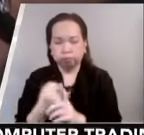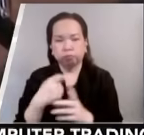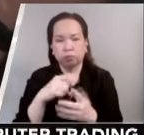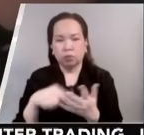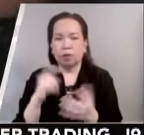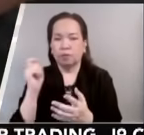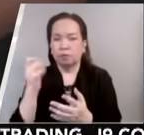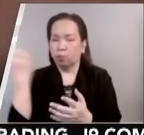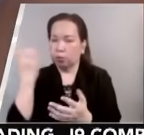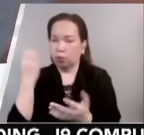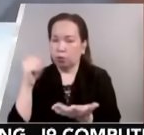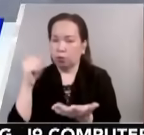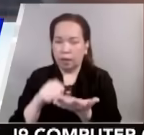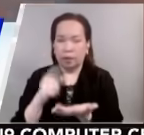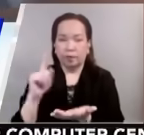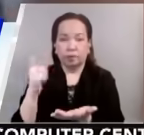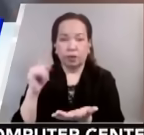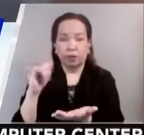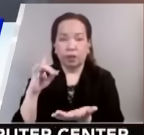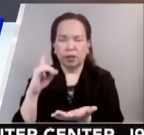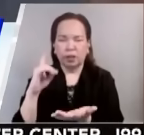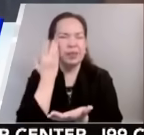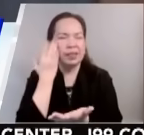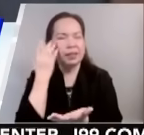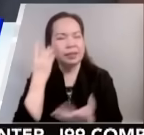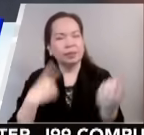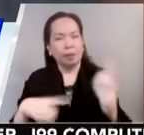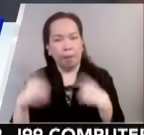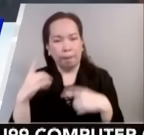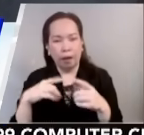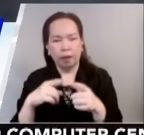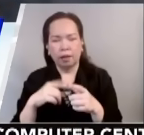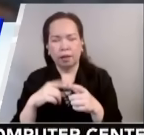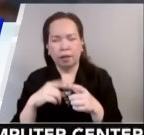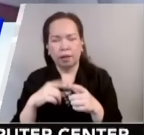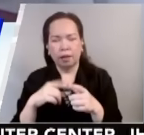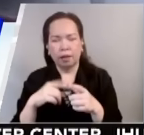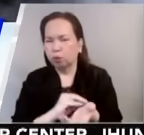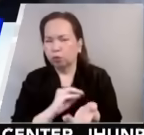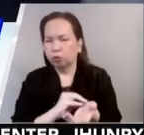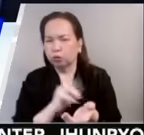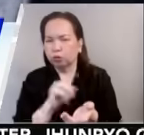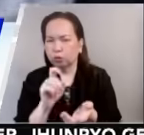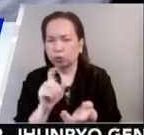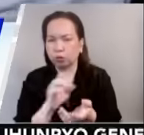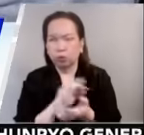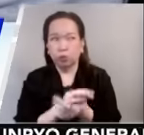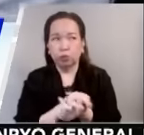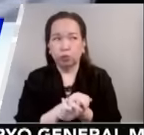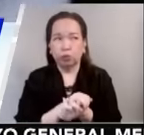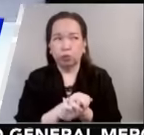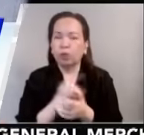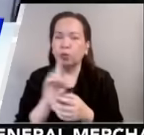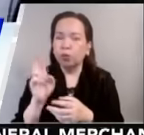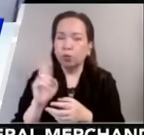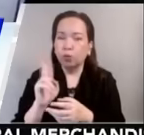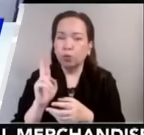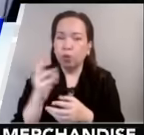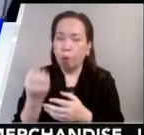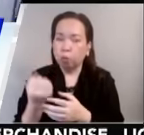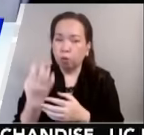ang kunwaring biktima bago tinanong ng doktor ang pasyente paputok po yung